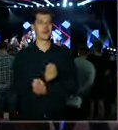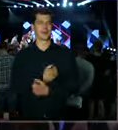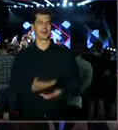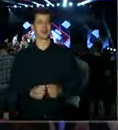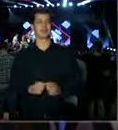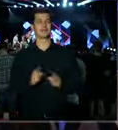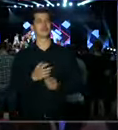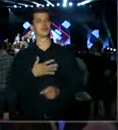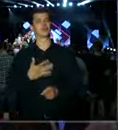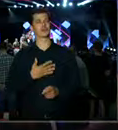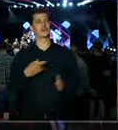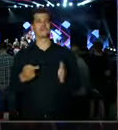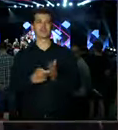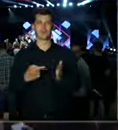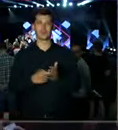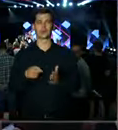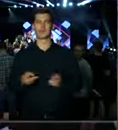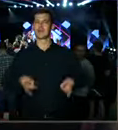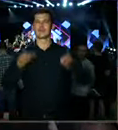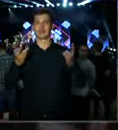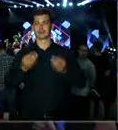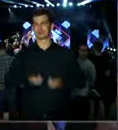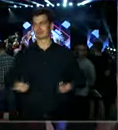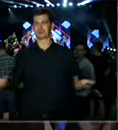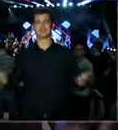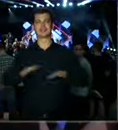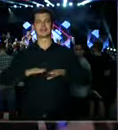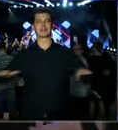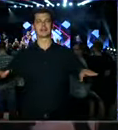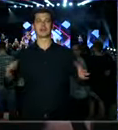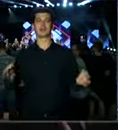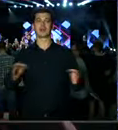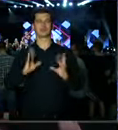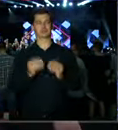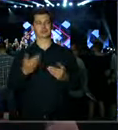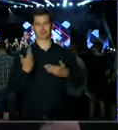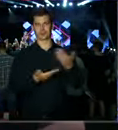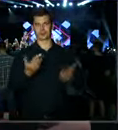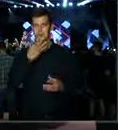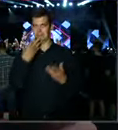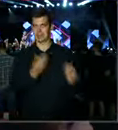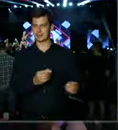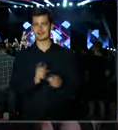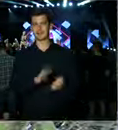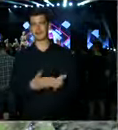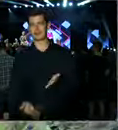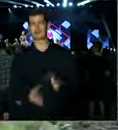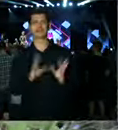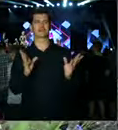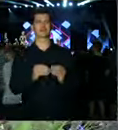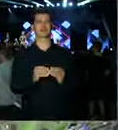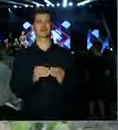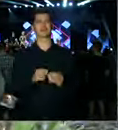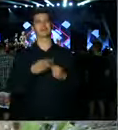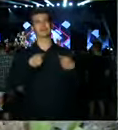aby czuć się właśnie tutaj najważniejszym na scenie. W tej chwili wszystkie Panie otrzymały prezenty, nagrody, kwiaty, a my bardzo serdecznie